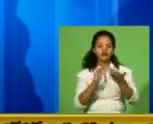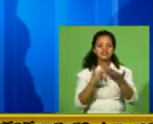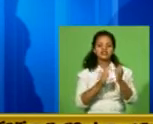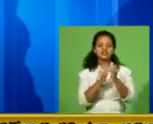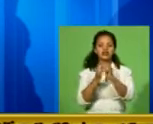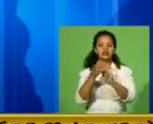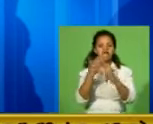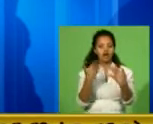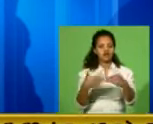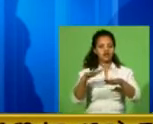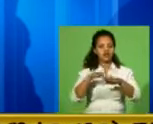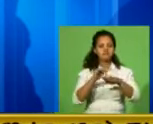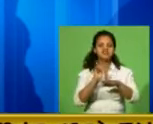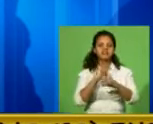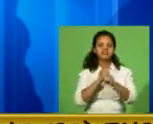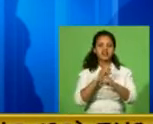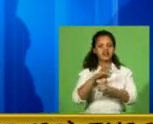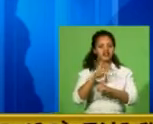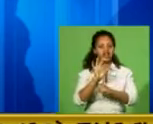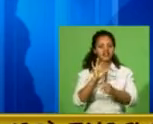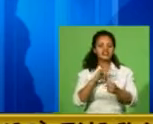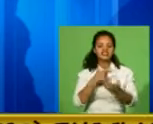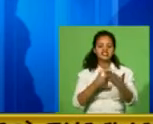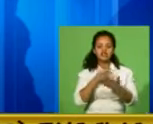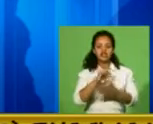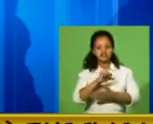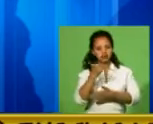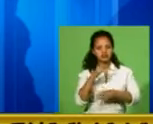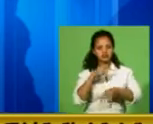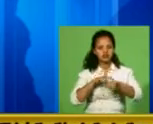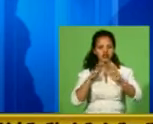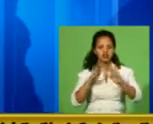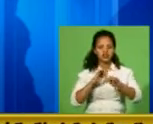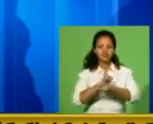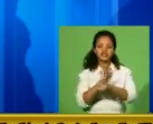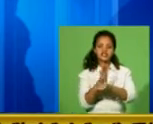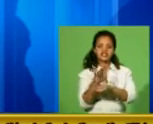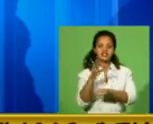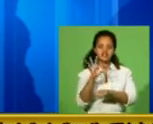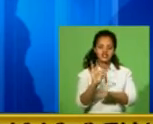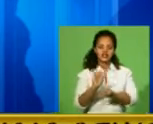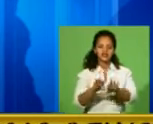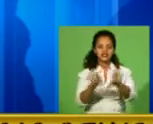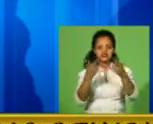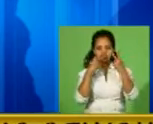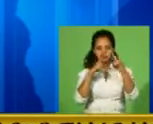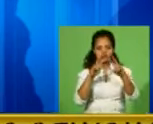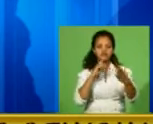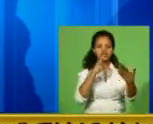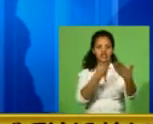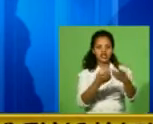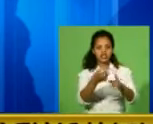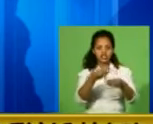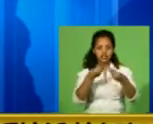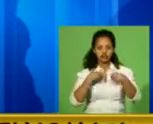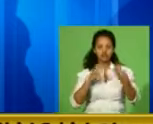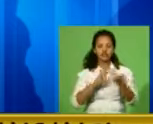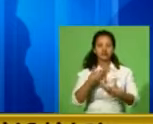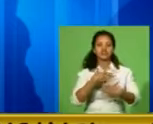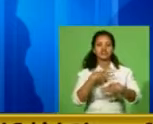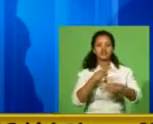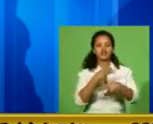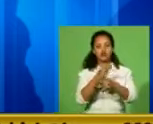ጋር በተያያዘ አሁን ላይ ምን እየተሰራ ይገኛል? ለእነዚህና ሌሎች ወቅታዊ የኮቪድ-19 ወረርሽኝ የተመለከቱ መረጃዎችን ሊሰጡን የክልሉ ጤና